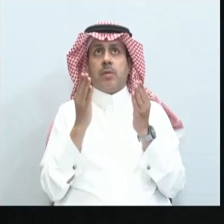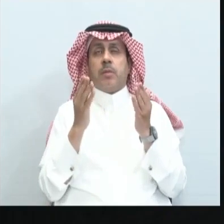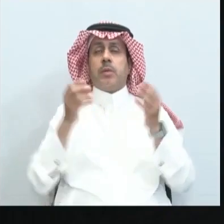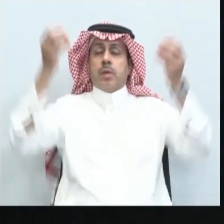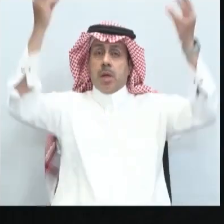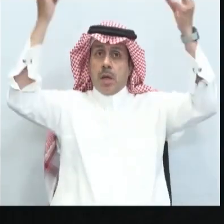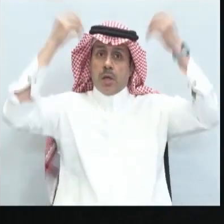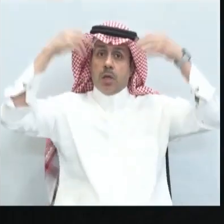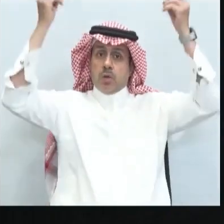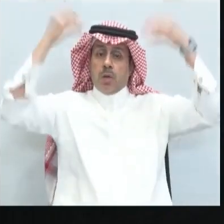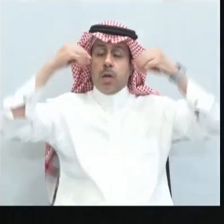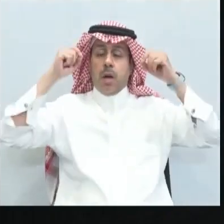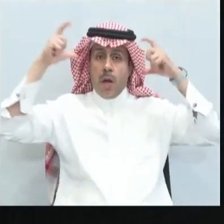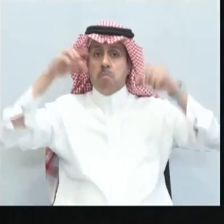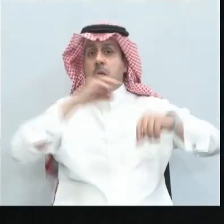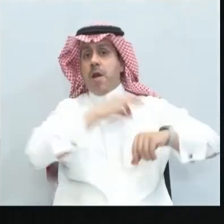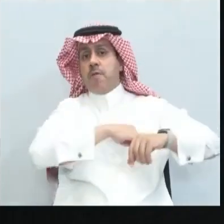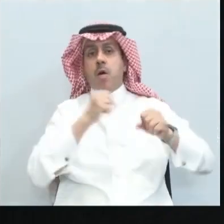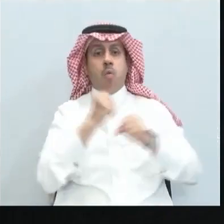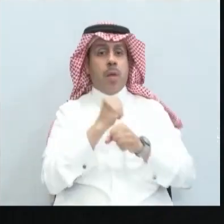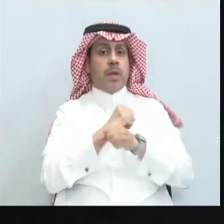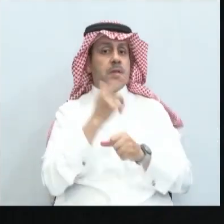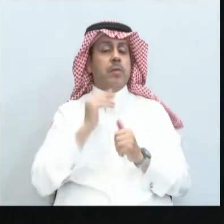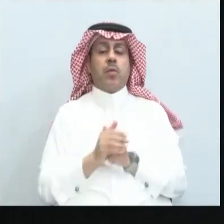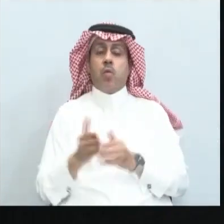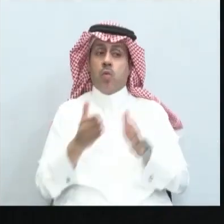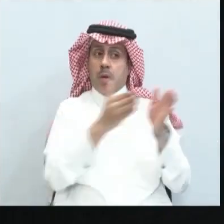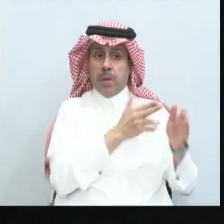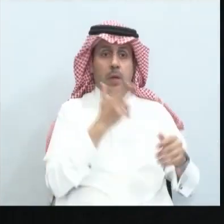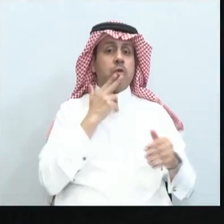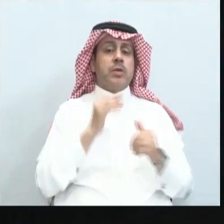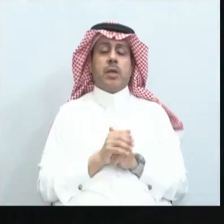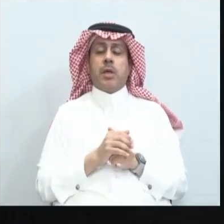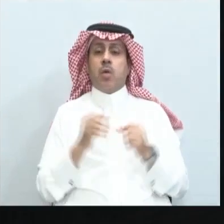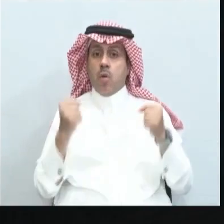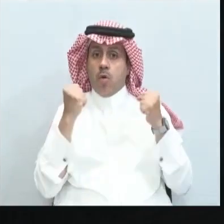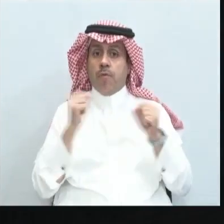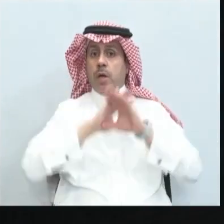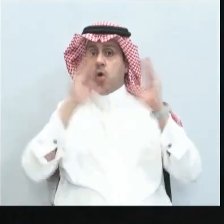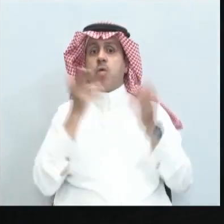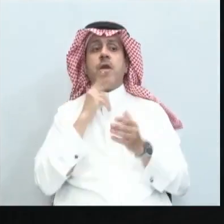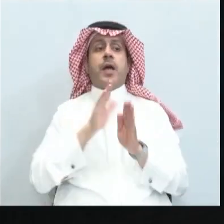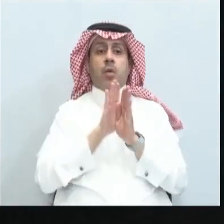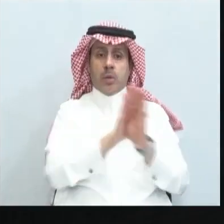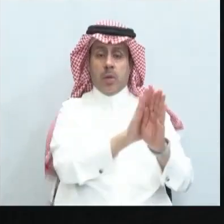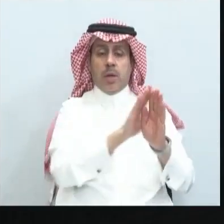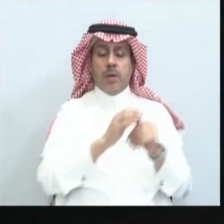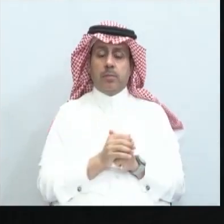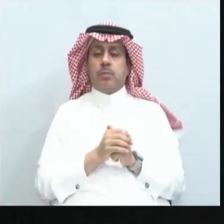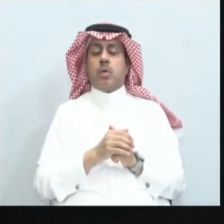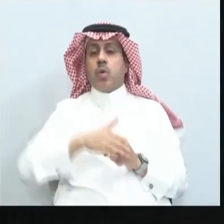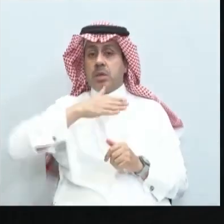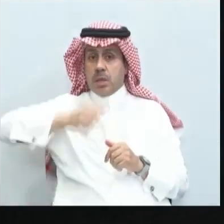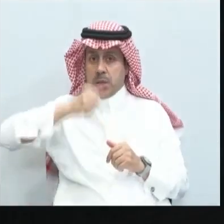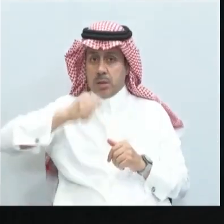بمنه وكرمه ان يرزقنا العلم النافع والعمل الصالح ويلهمنا رشتنا وان يوفقنا لكل خير ويعيننا عليه